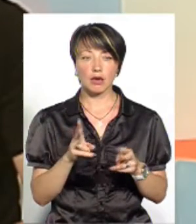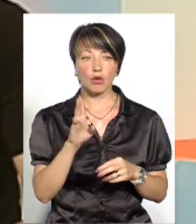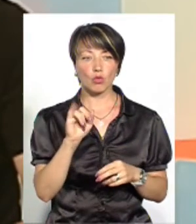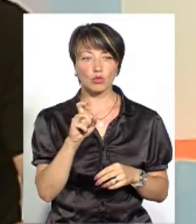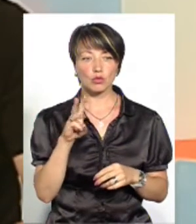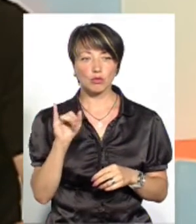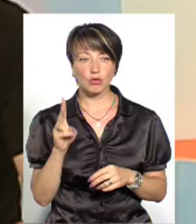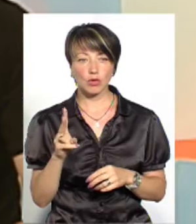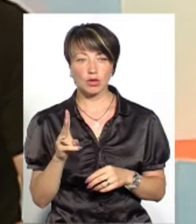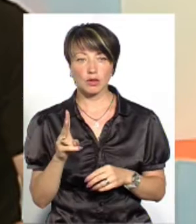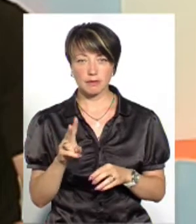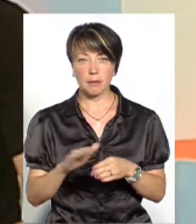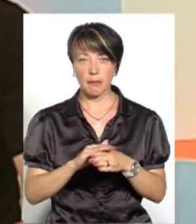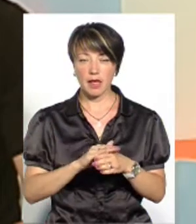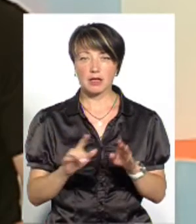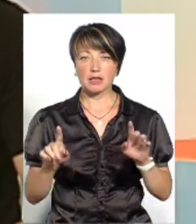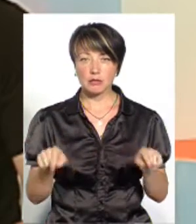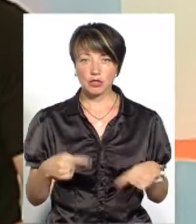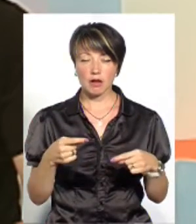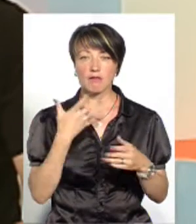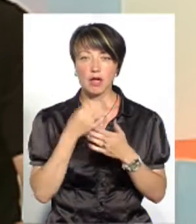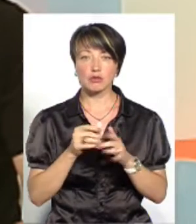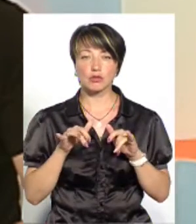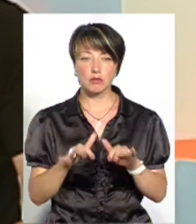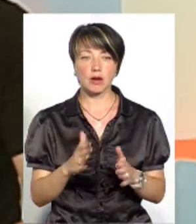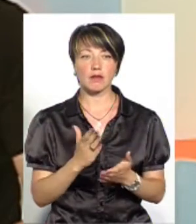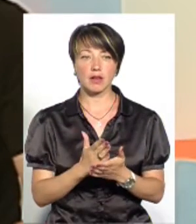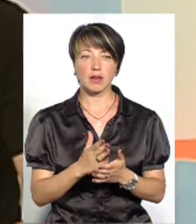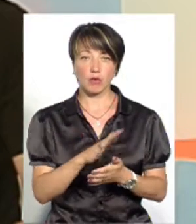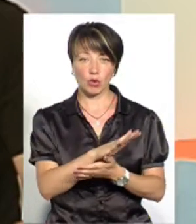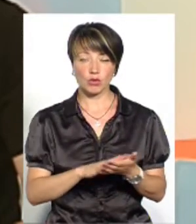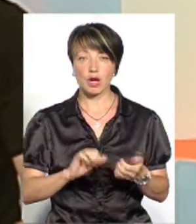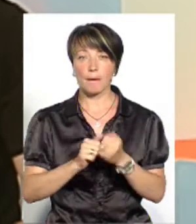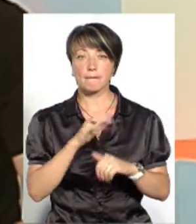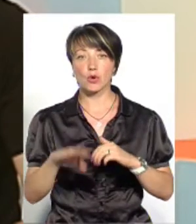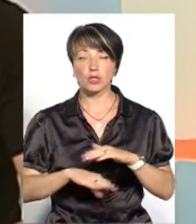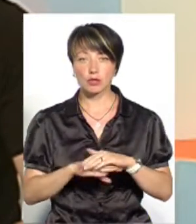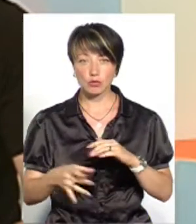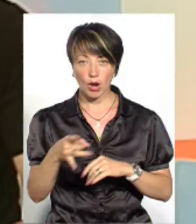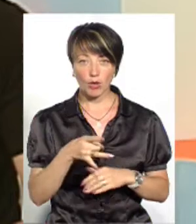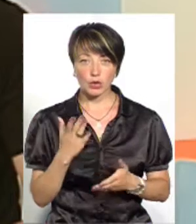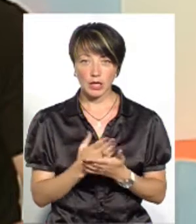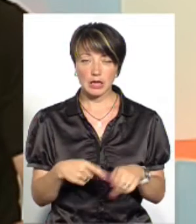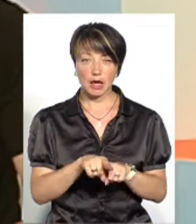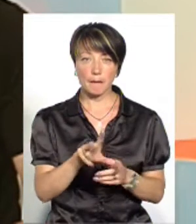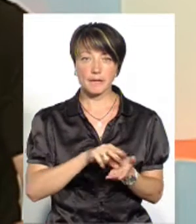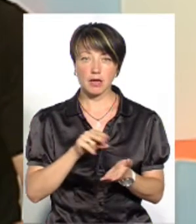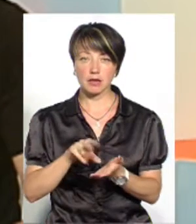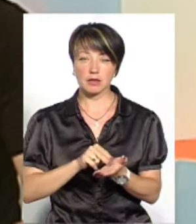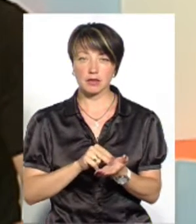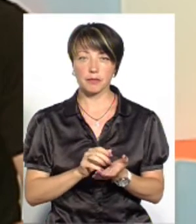Кузьмук, який започаткував власну справу з торгівельної діяльності, і він її веде. По Кам'янець-Подільському району